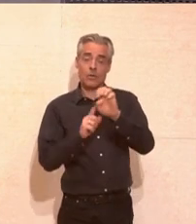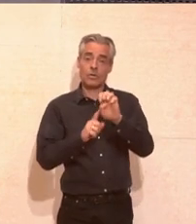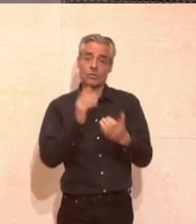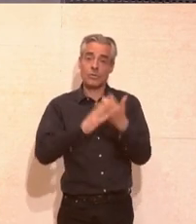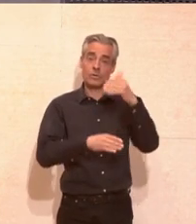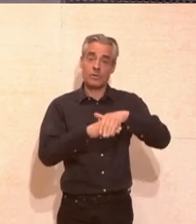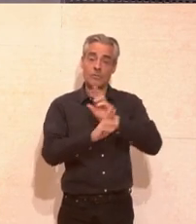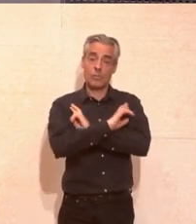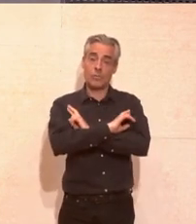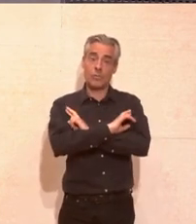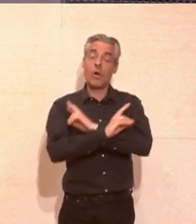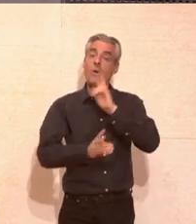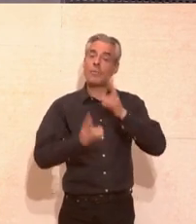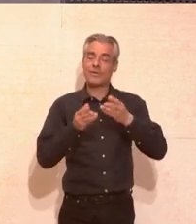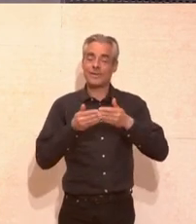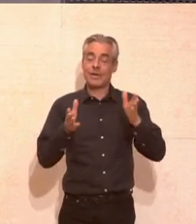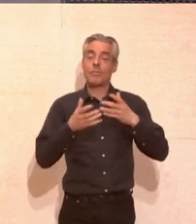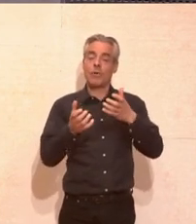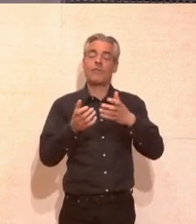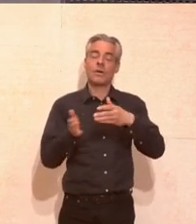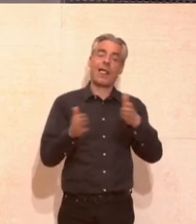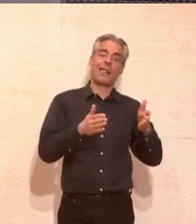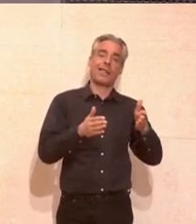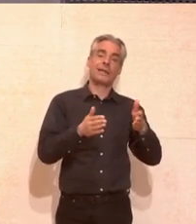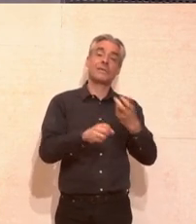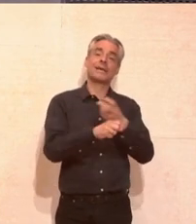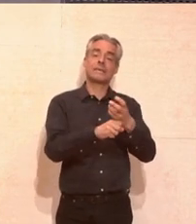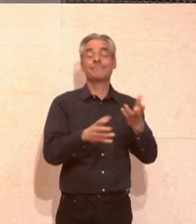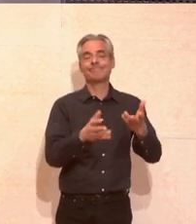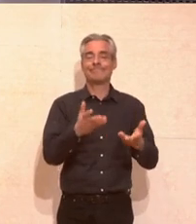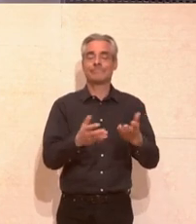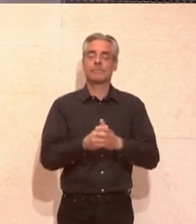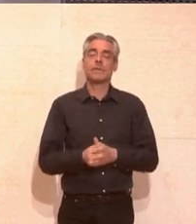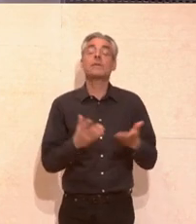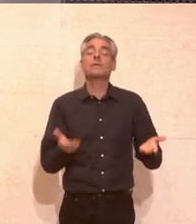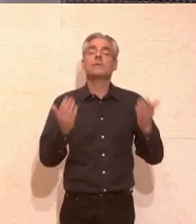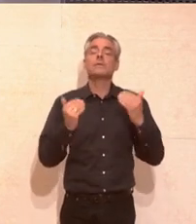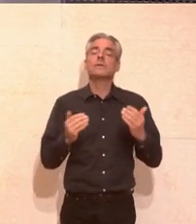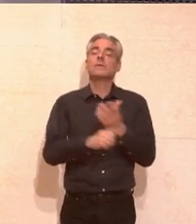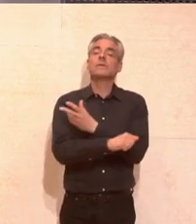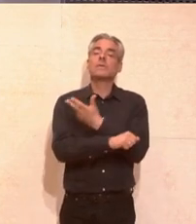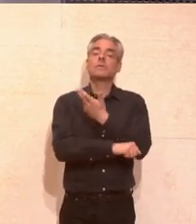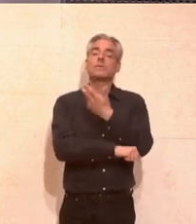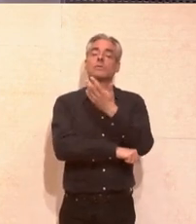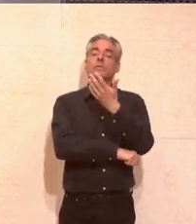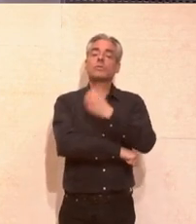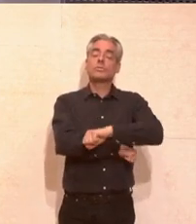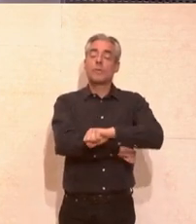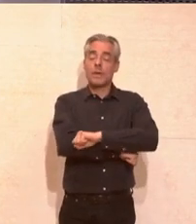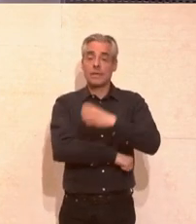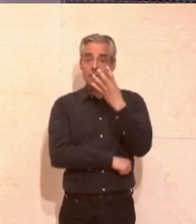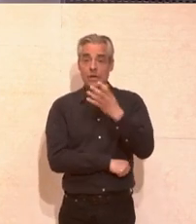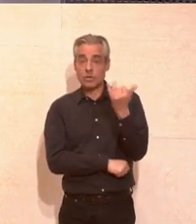chômé, peut être en fait une porte ouverte vers un décalage. À partir du moment où la semaine est de 4 jours, mais qu'il n'y a